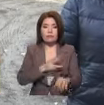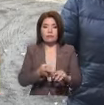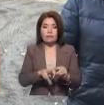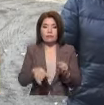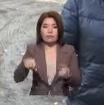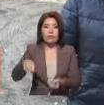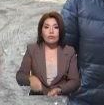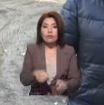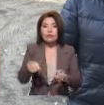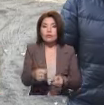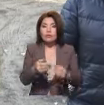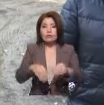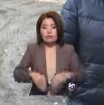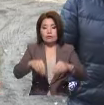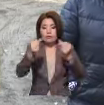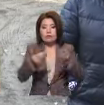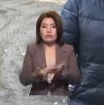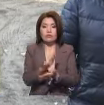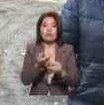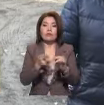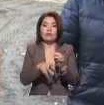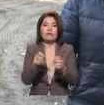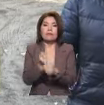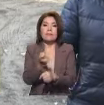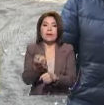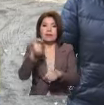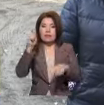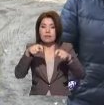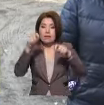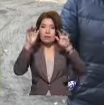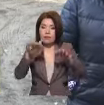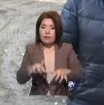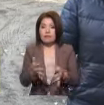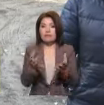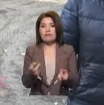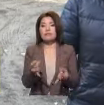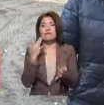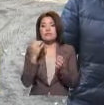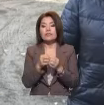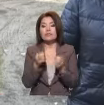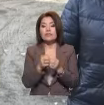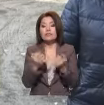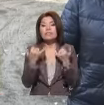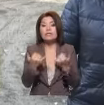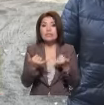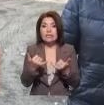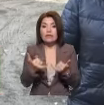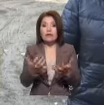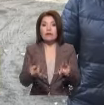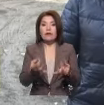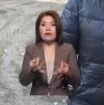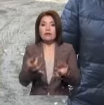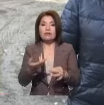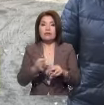істеген кезде топырақтың бәрі бетіне шықты да, енді тек кішкентай жаңбыр жауса болды, осы жердің бәрі балшық болады. Бізге керек қазір осы балшықты алып, яумаса